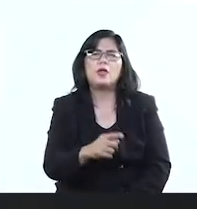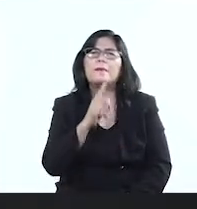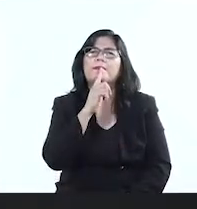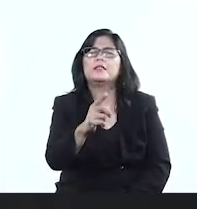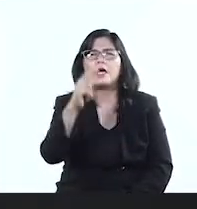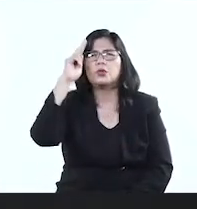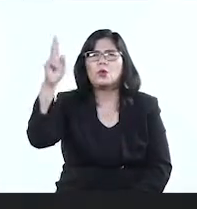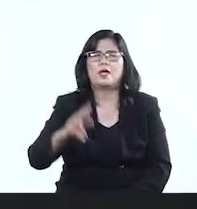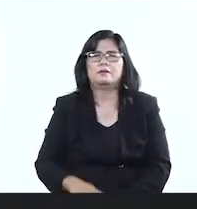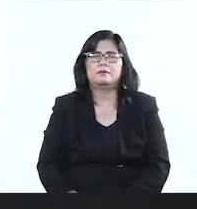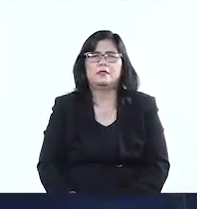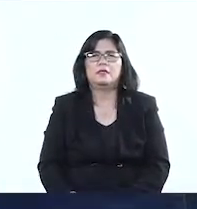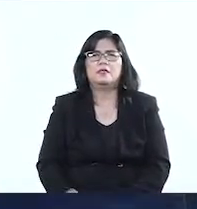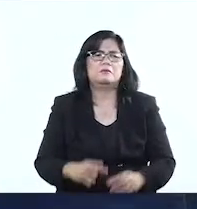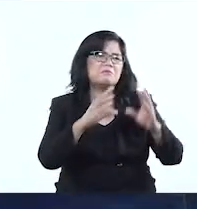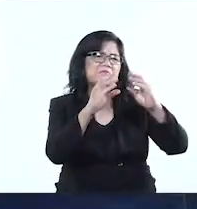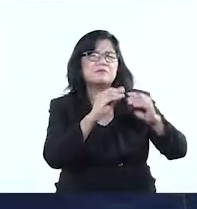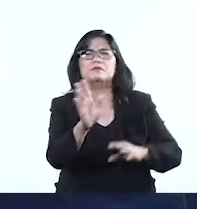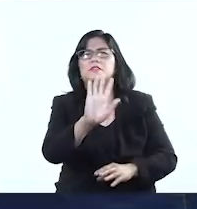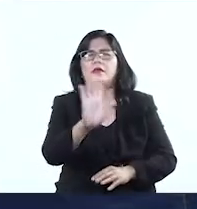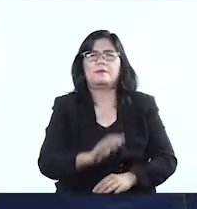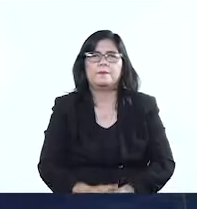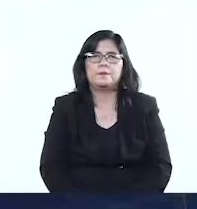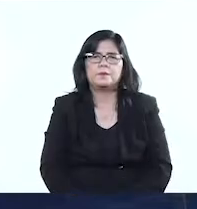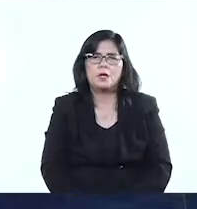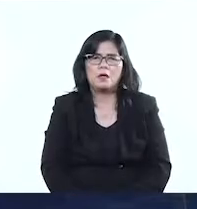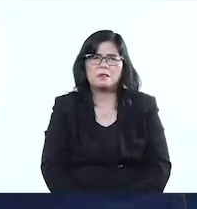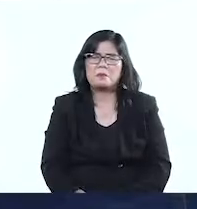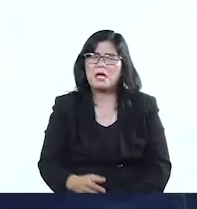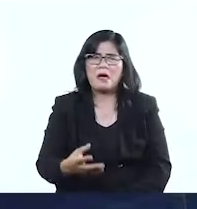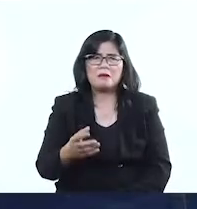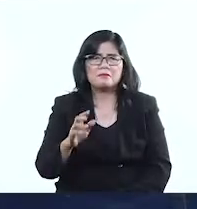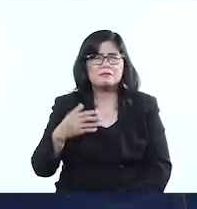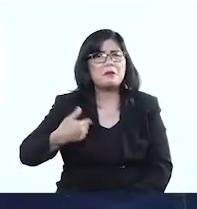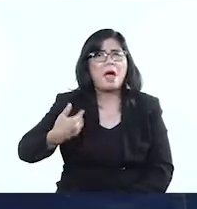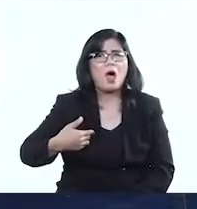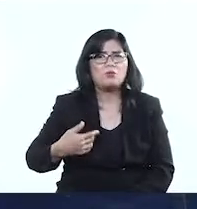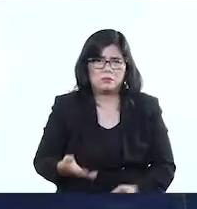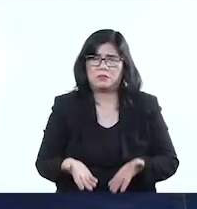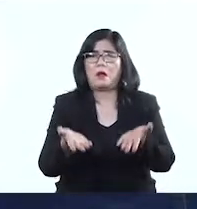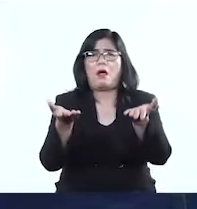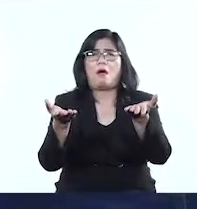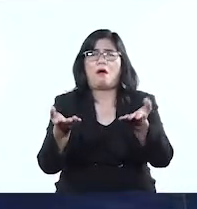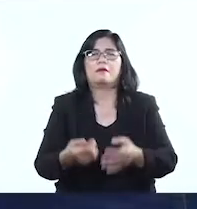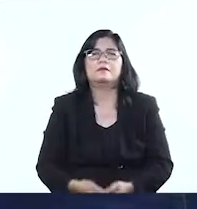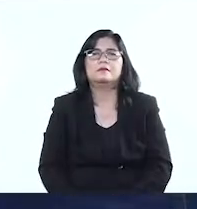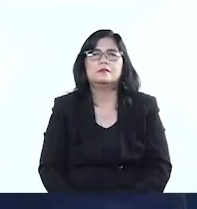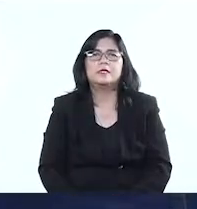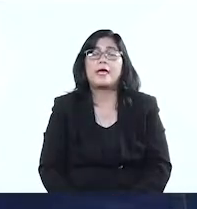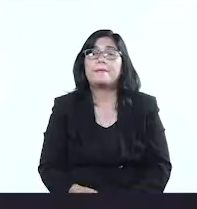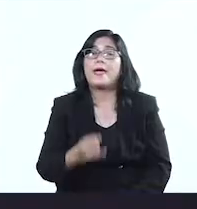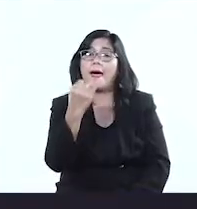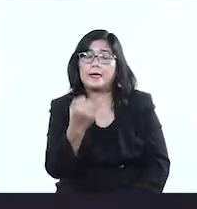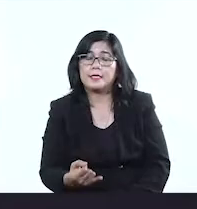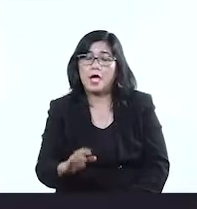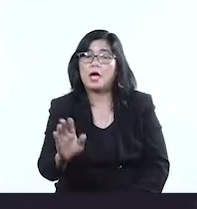enggak ada yang bisa diperdebatkan Hai sob oleh berkata bisa nggak mau itu setengah Sugeng Hai tapi akhirnya